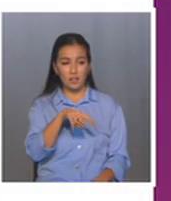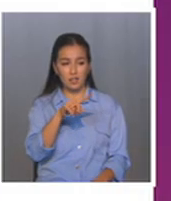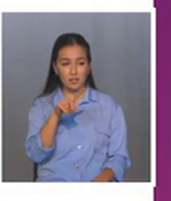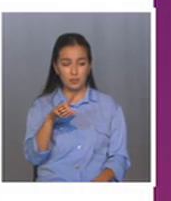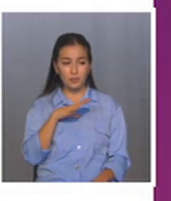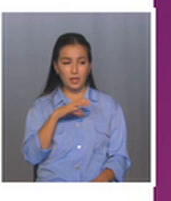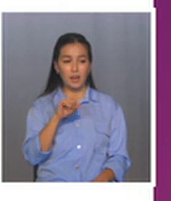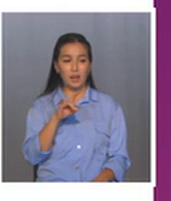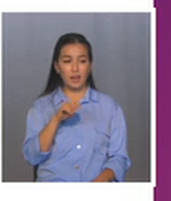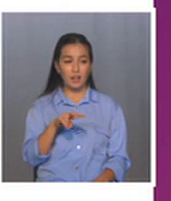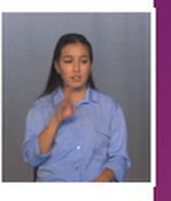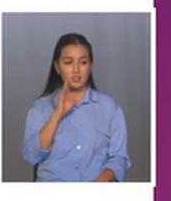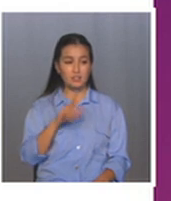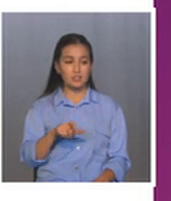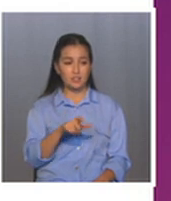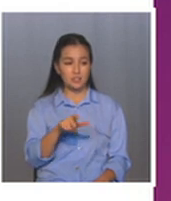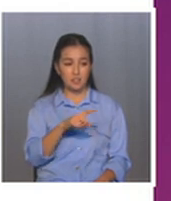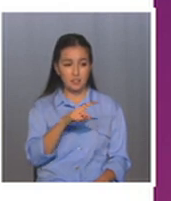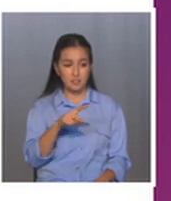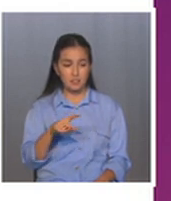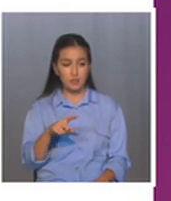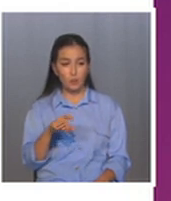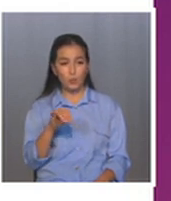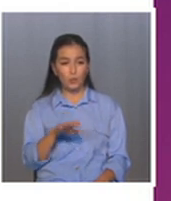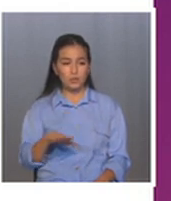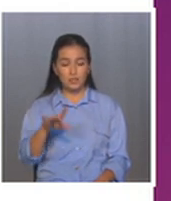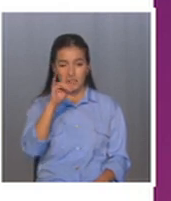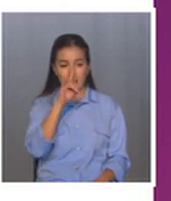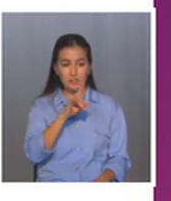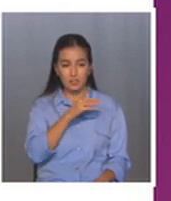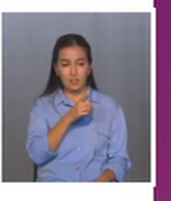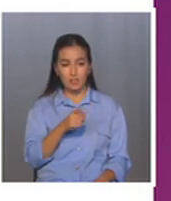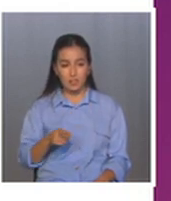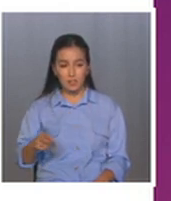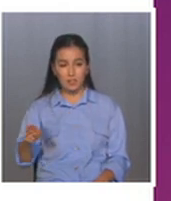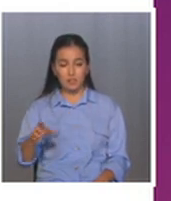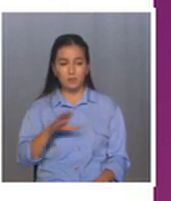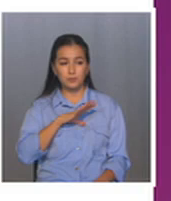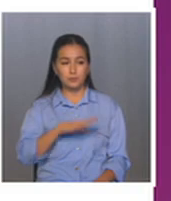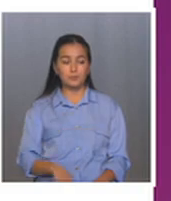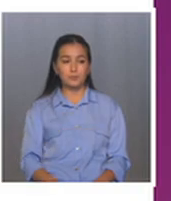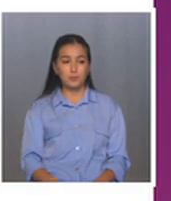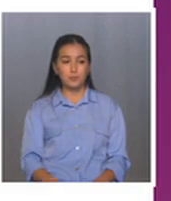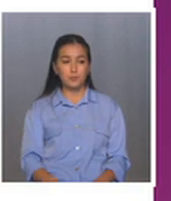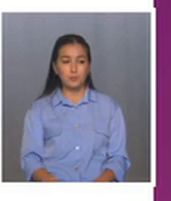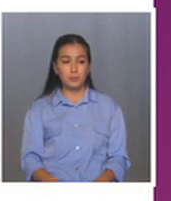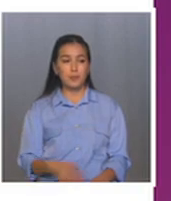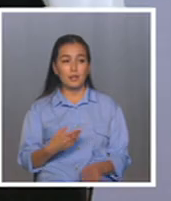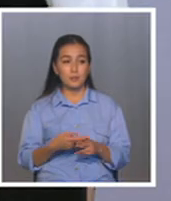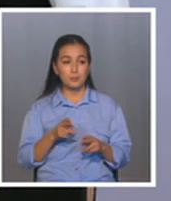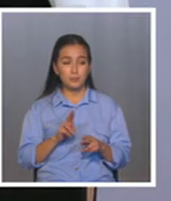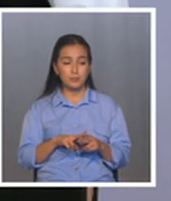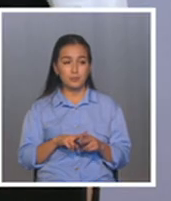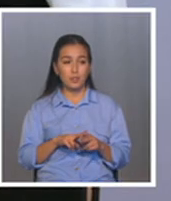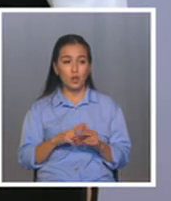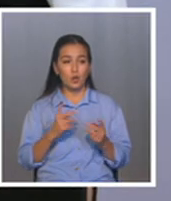Арал теңізінен бойлай келе, оңтүстік Қазақстанға бет алады. Бұл оқушылар Ұлы